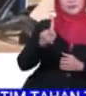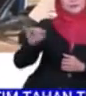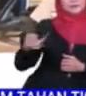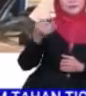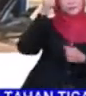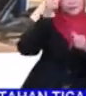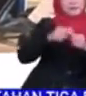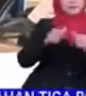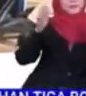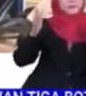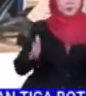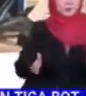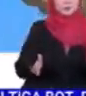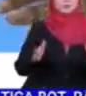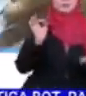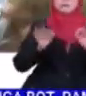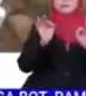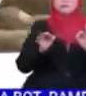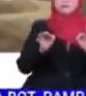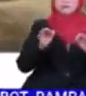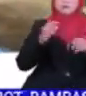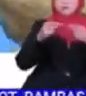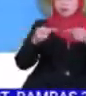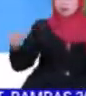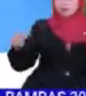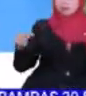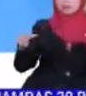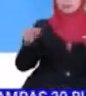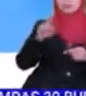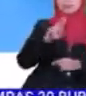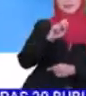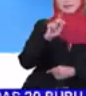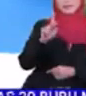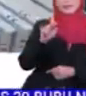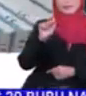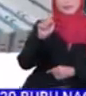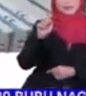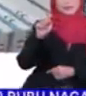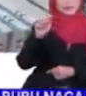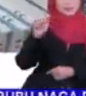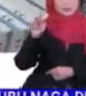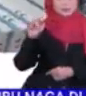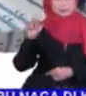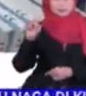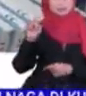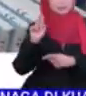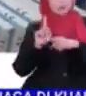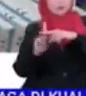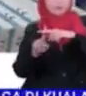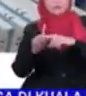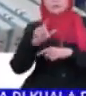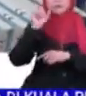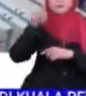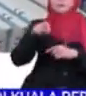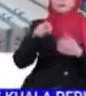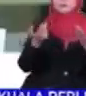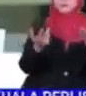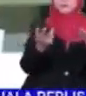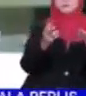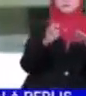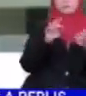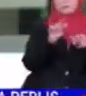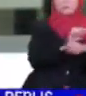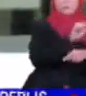turut mengingatkan orang ramai sekiranya keputusan RTK antigen dikesan positif, ia tidak perlu disahkan dengan menjalani